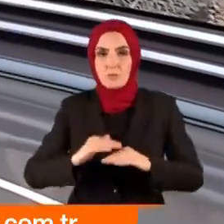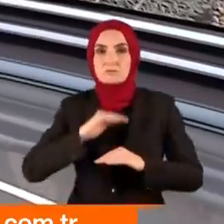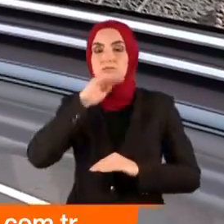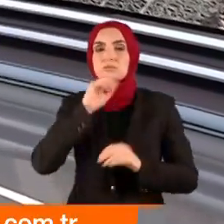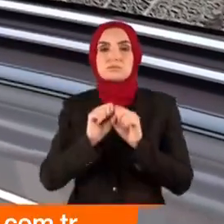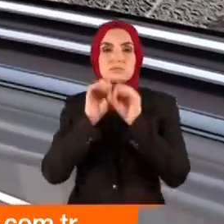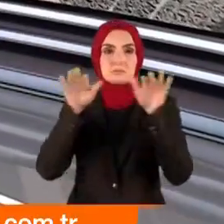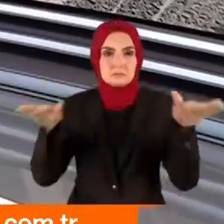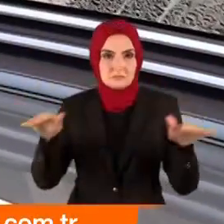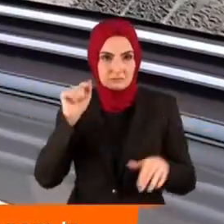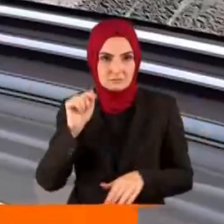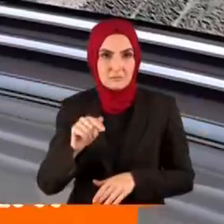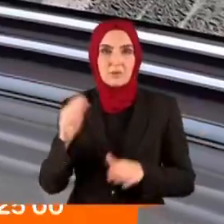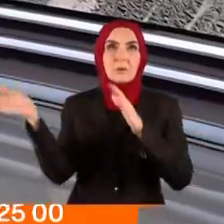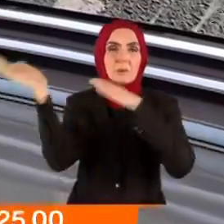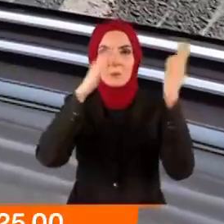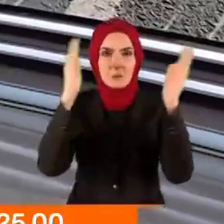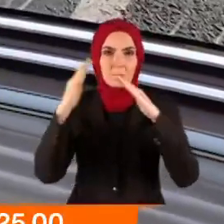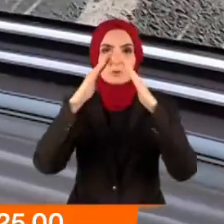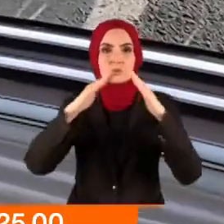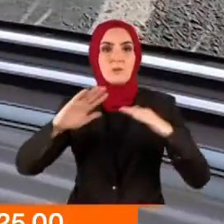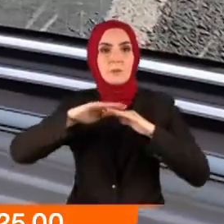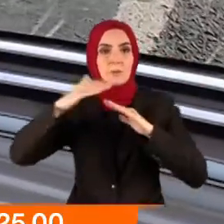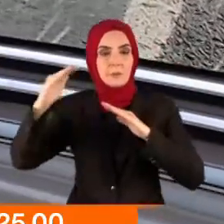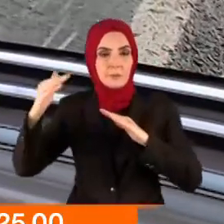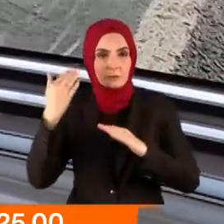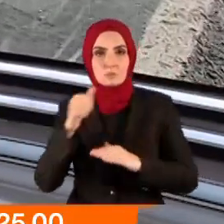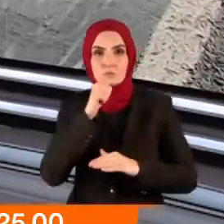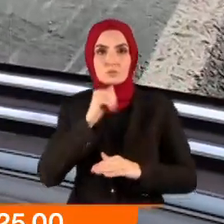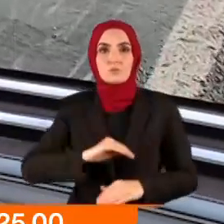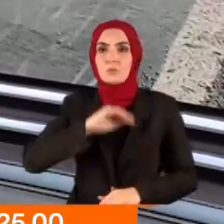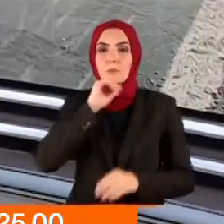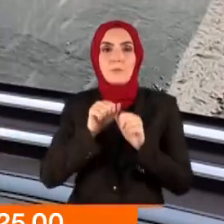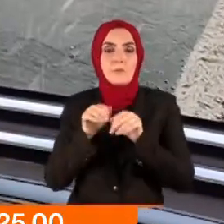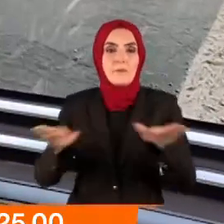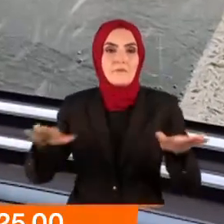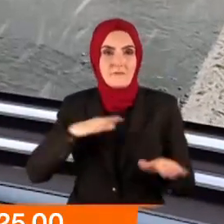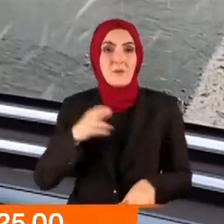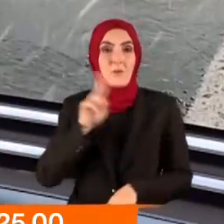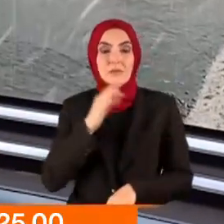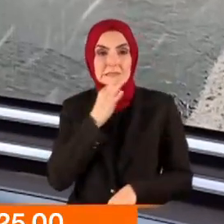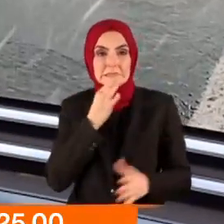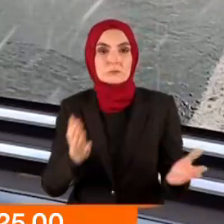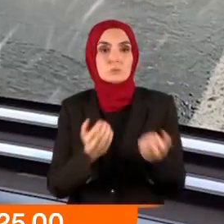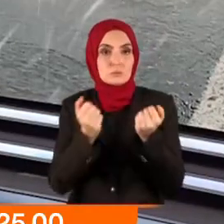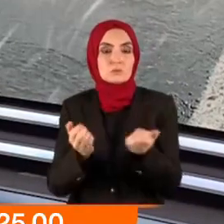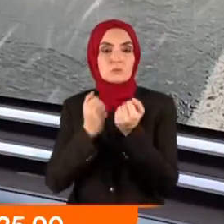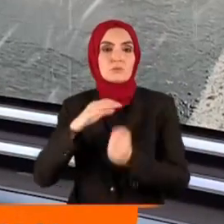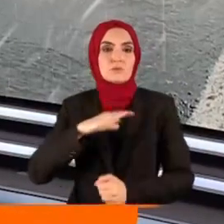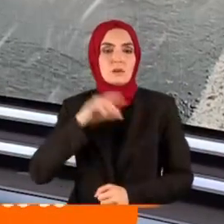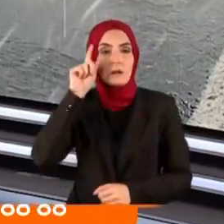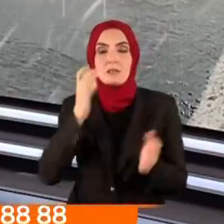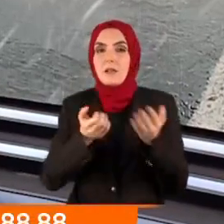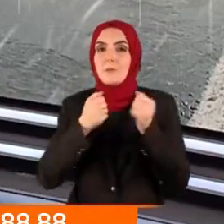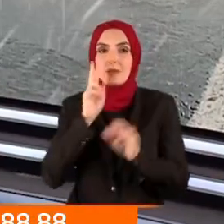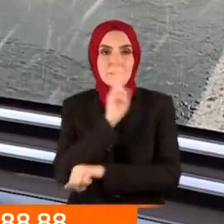yüzen araçlar, devrilen ağaçlar ve su baskınları. Ölümden dönenler de vardı. Akıl almaz manzaraları ekranlarınıza getireceğiz ama